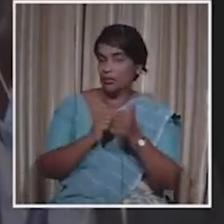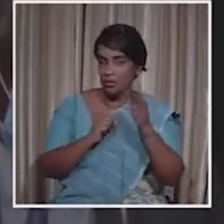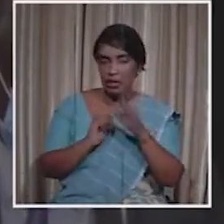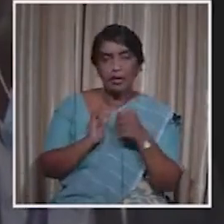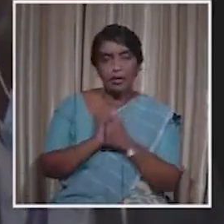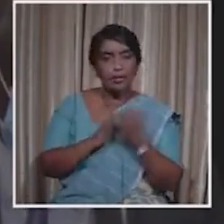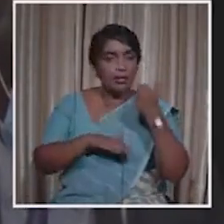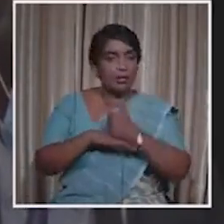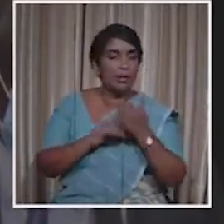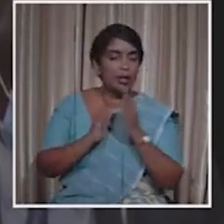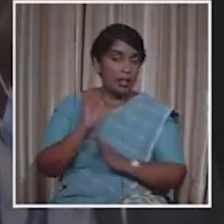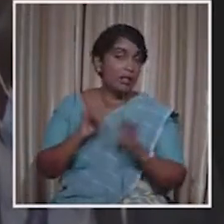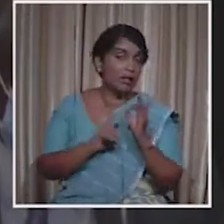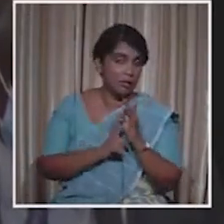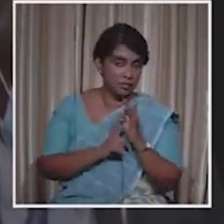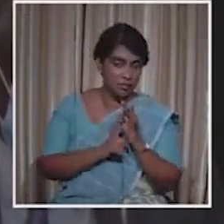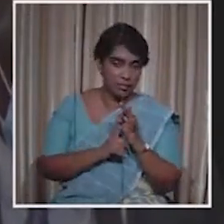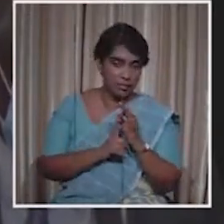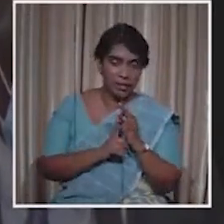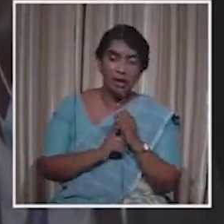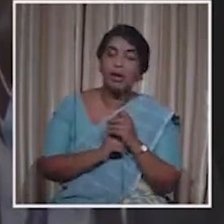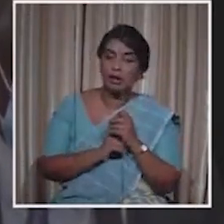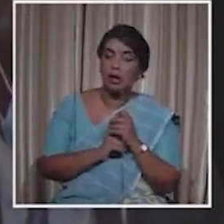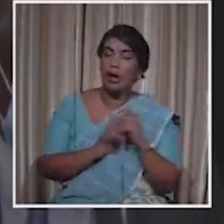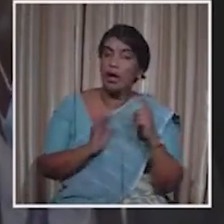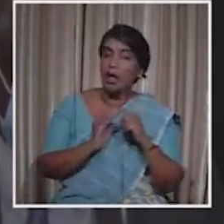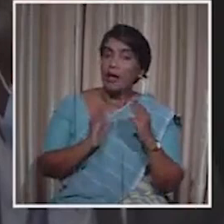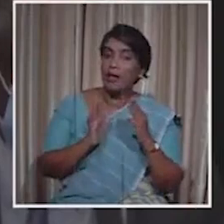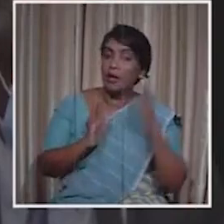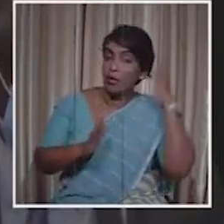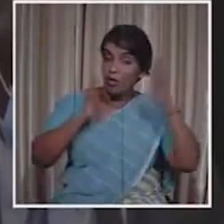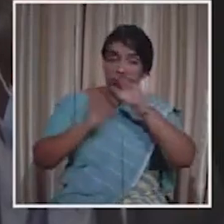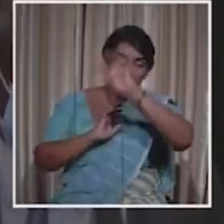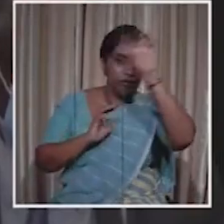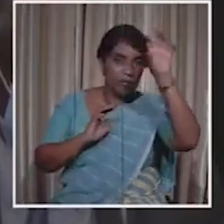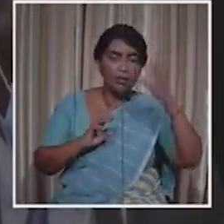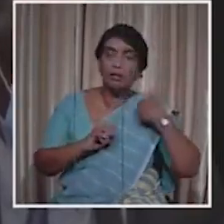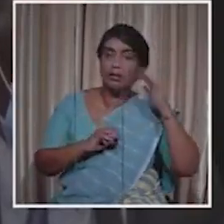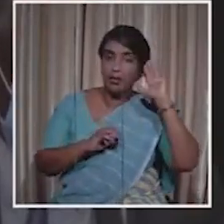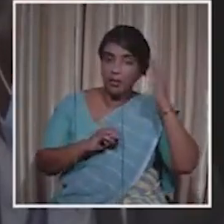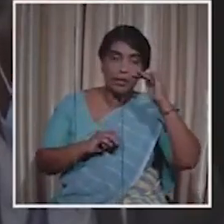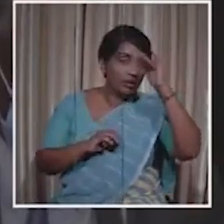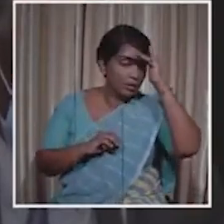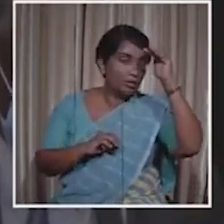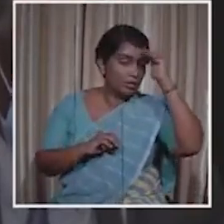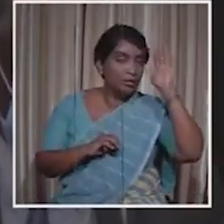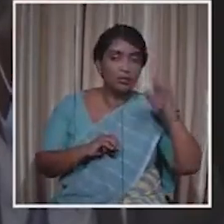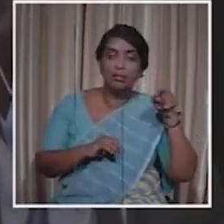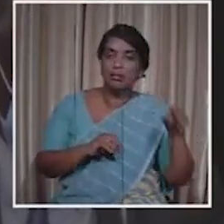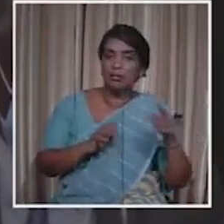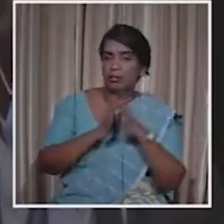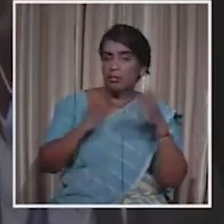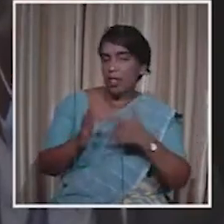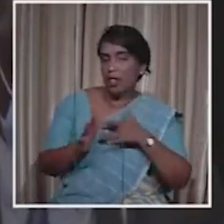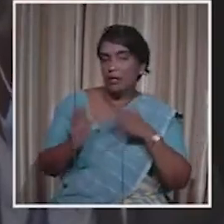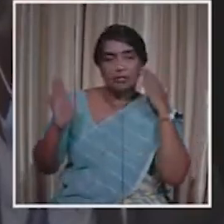உறுப்பினர்களே, இன்று உலக பந்தில இருக்கின்ற நாடுகளின் மிக பிரபல்யமான தலைவர்களில் கூறுணர்வுடன் தீர்க்க